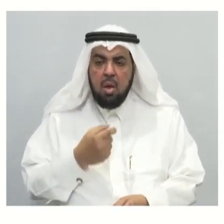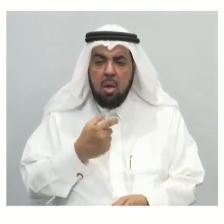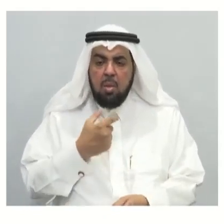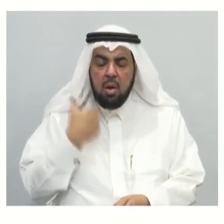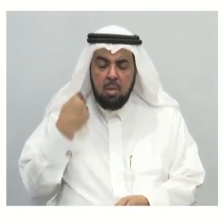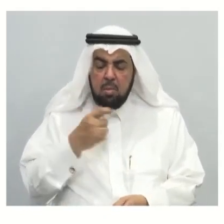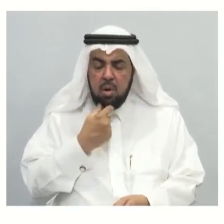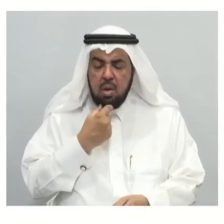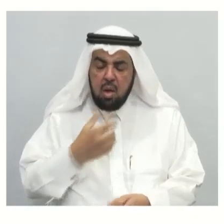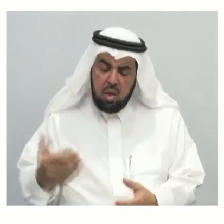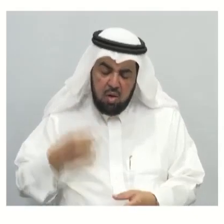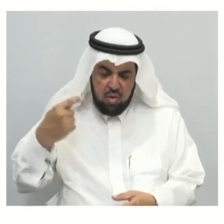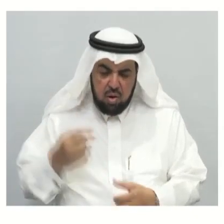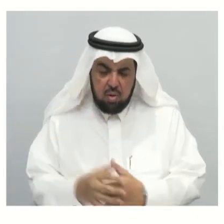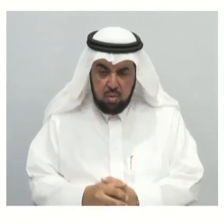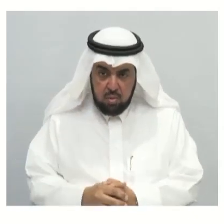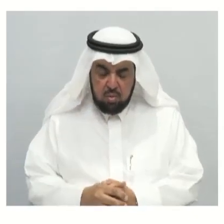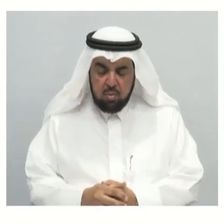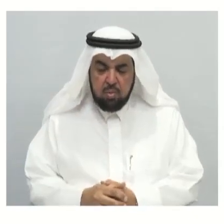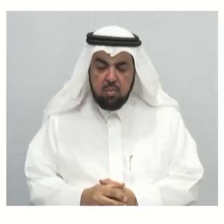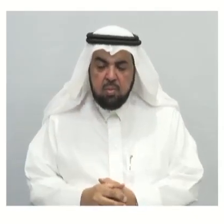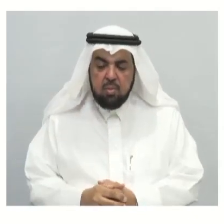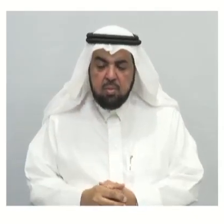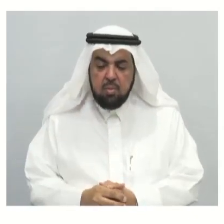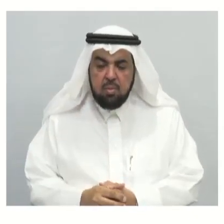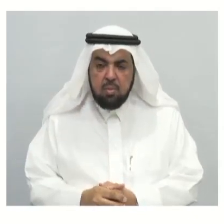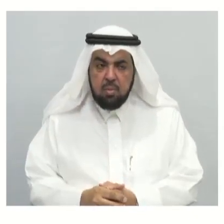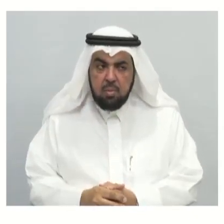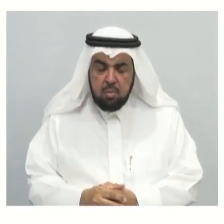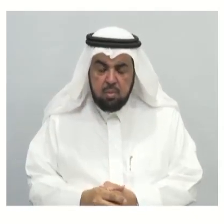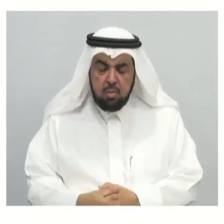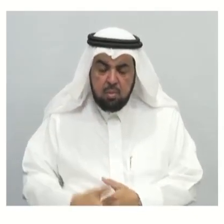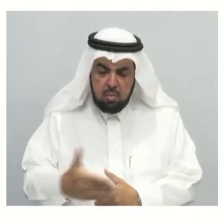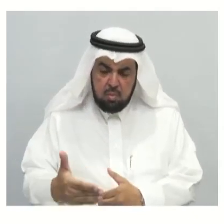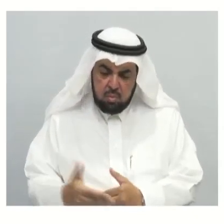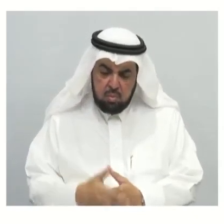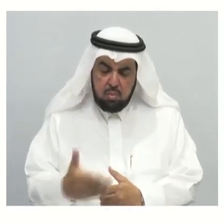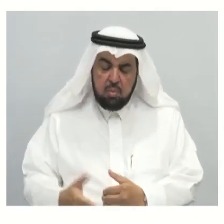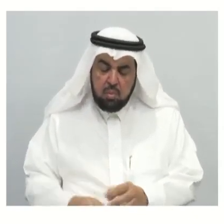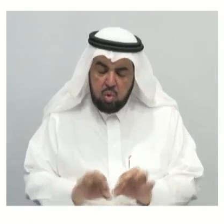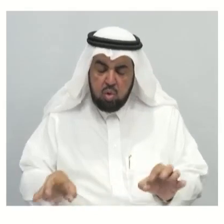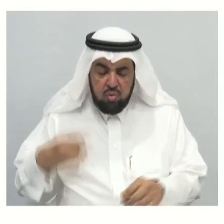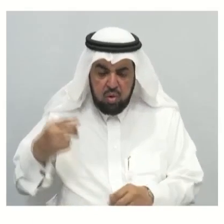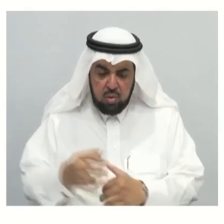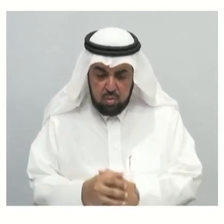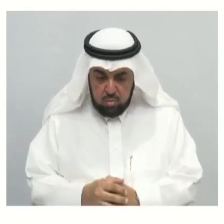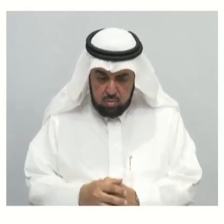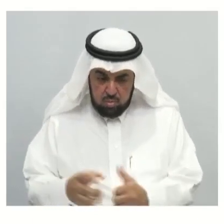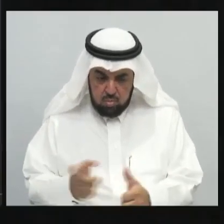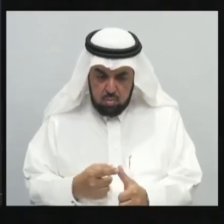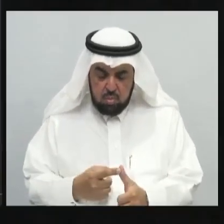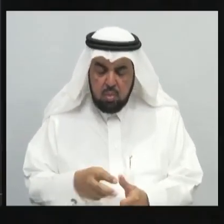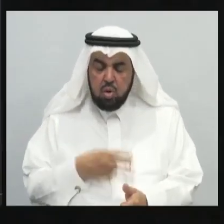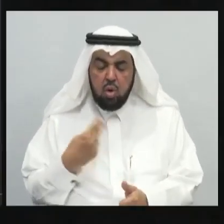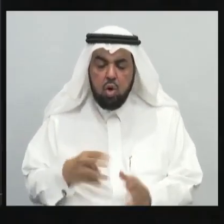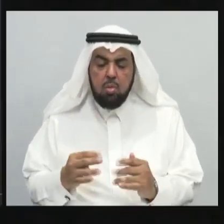لهذه الفكره اذا في بعد هذه الاحداث ونشوء هذه الفكره بدات الحكومه